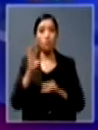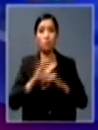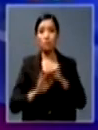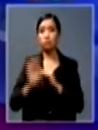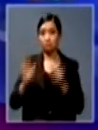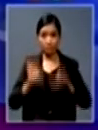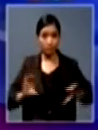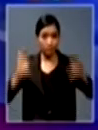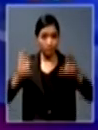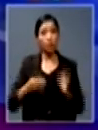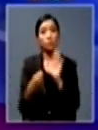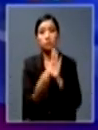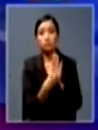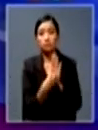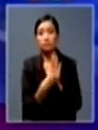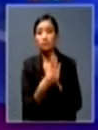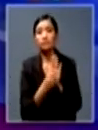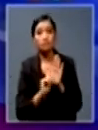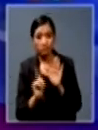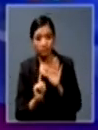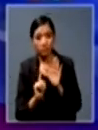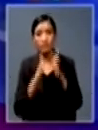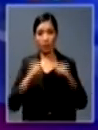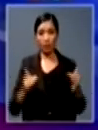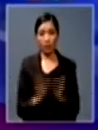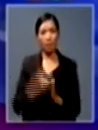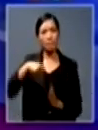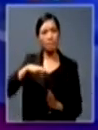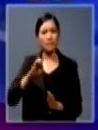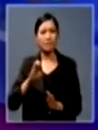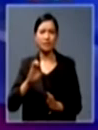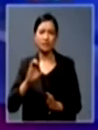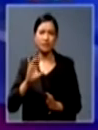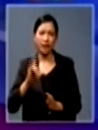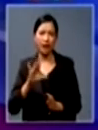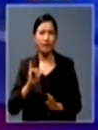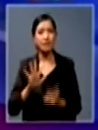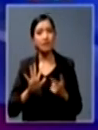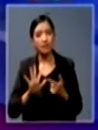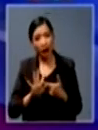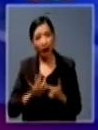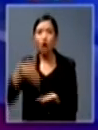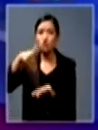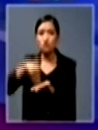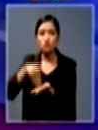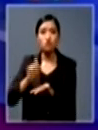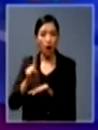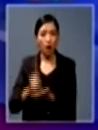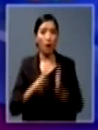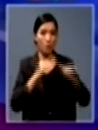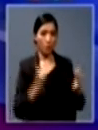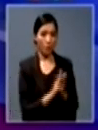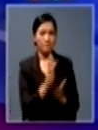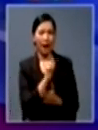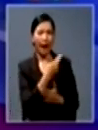ช่ค่ะ ในส่วนกลางเนี่ยในกรุงเทพมหานครนะครับก็จะมีวัดพิชยยาติการามเป็นศูนย์นะฮะหรือว่าวัดที่มหาเถรสมาคม